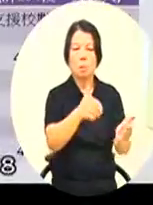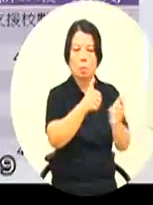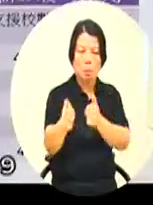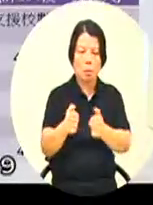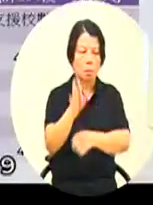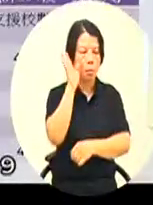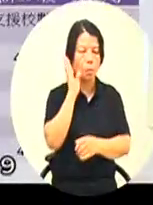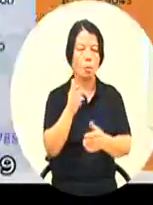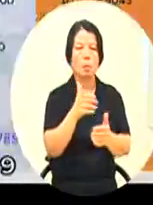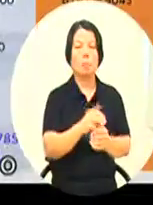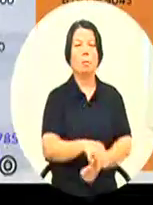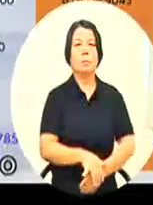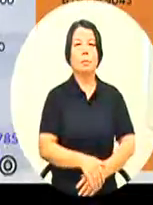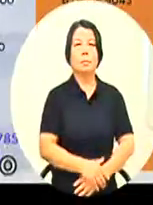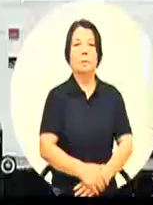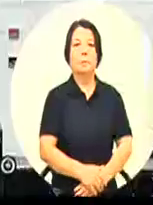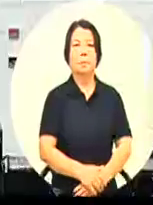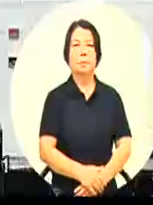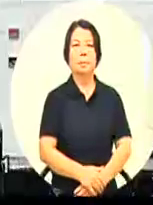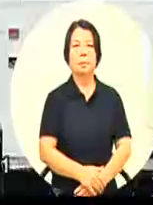聆听，谢谢。